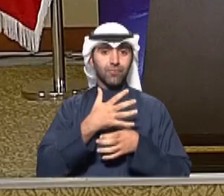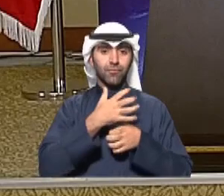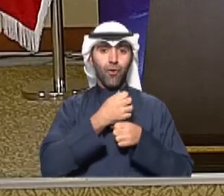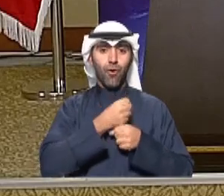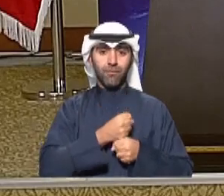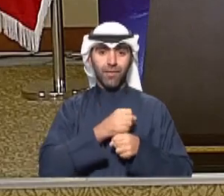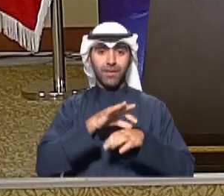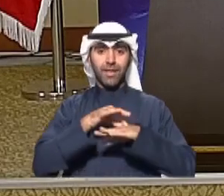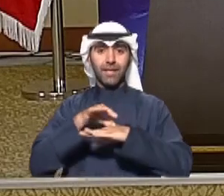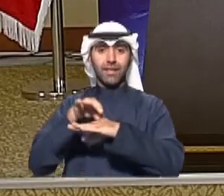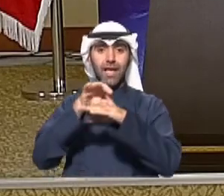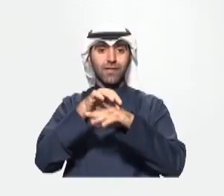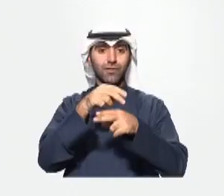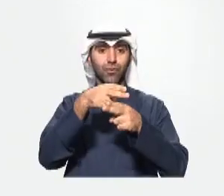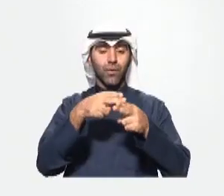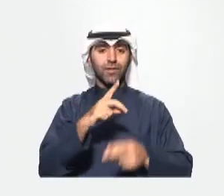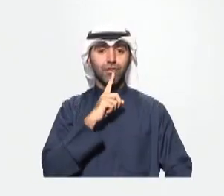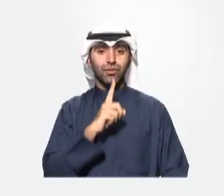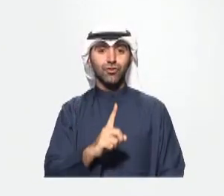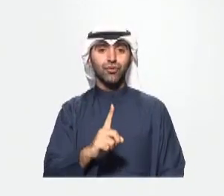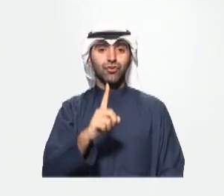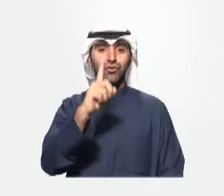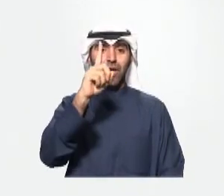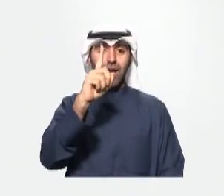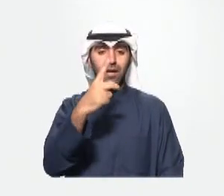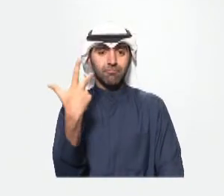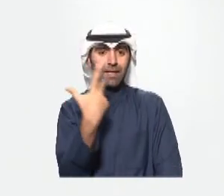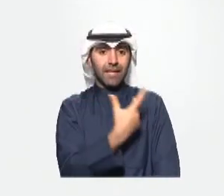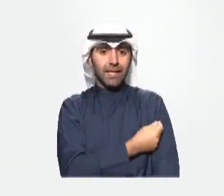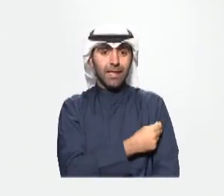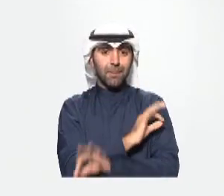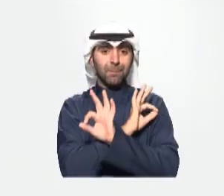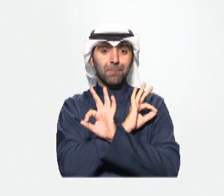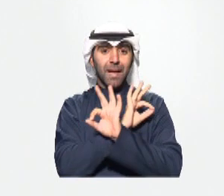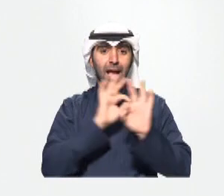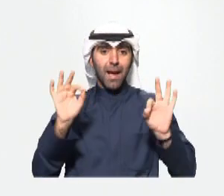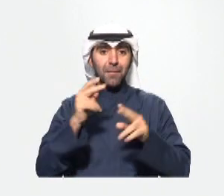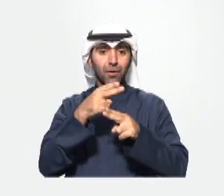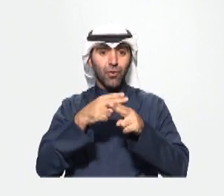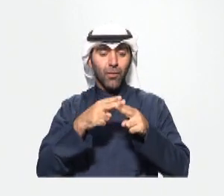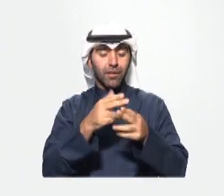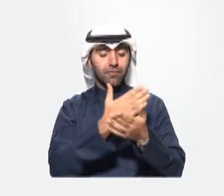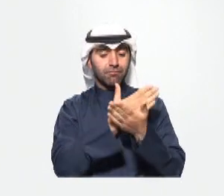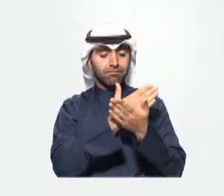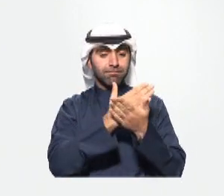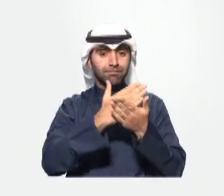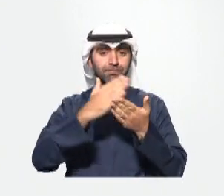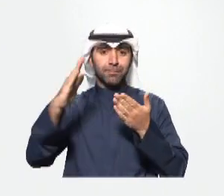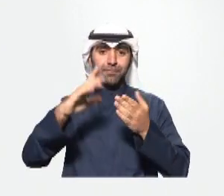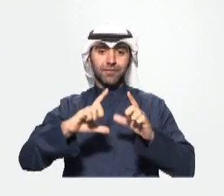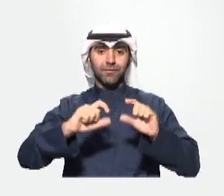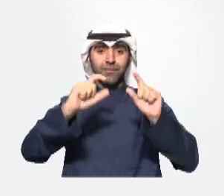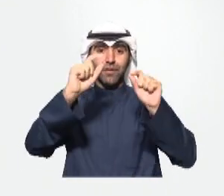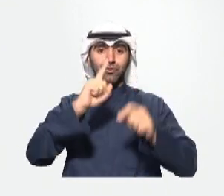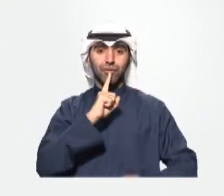وتقيهم بإذن الله تعالى من الإصابة، وحتى نحصل على الفعالية الكبرى من التطعيمات هو